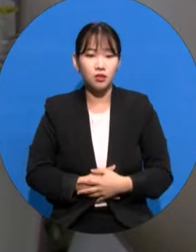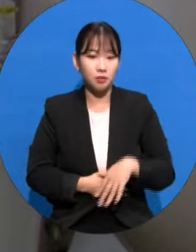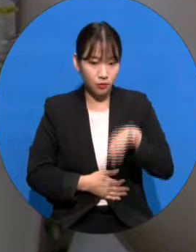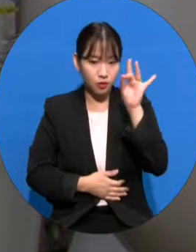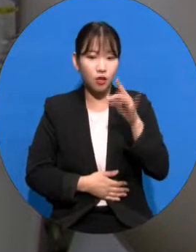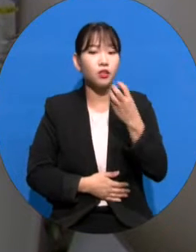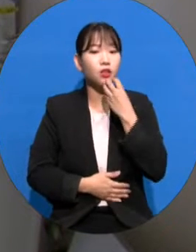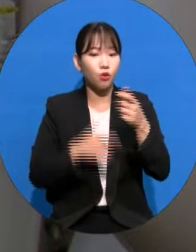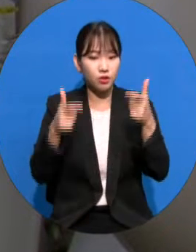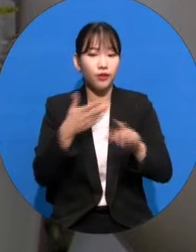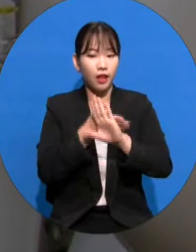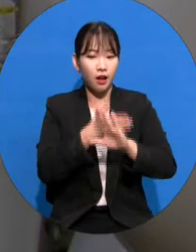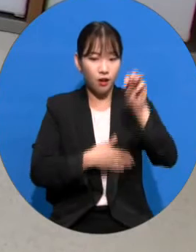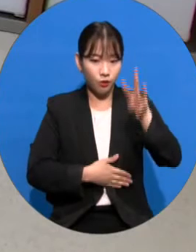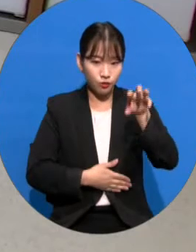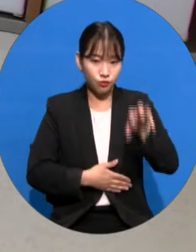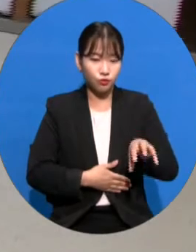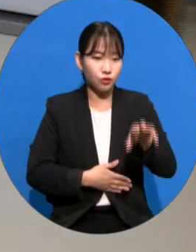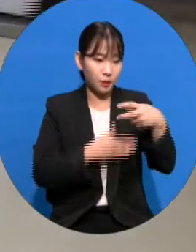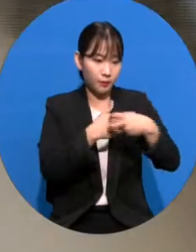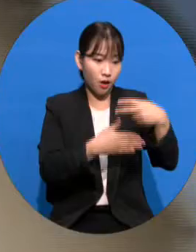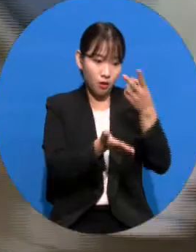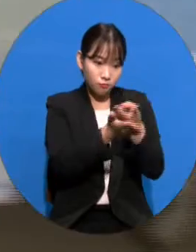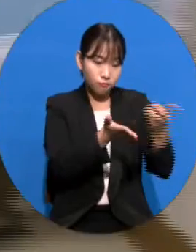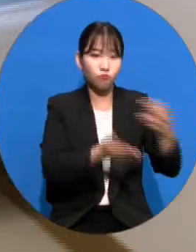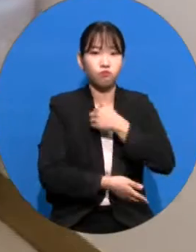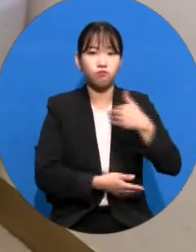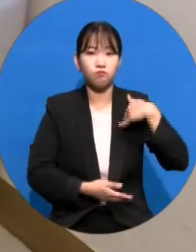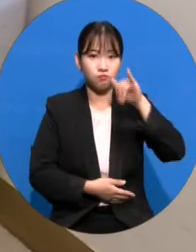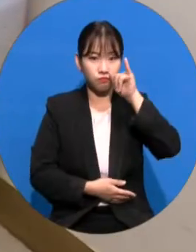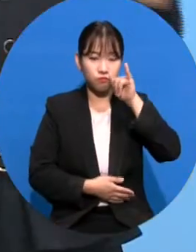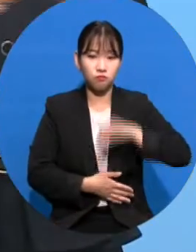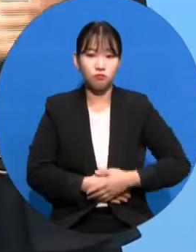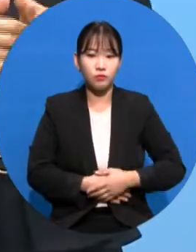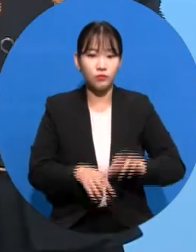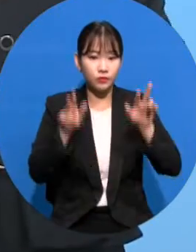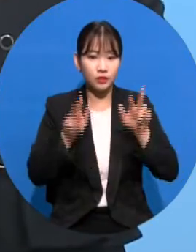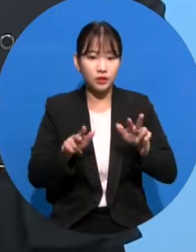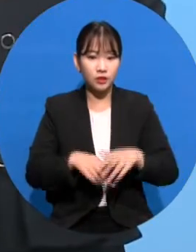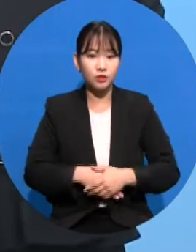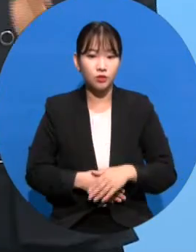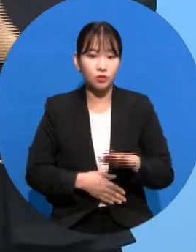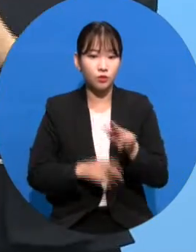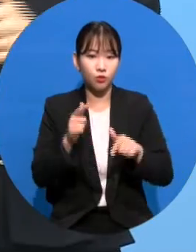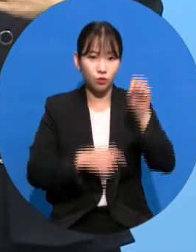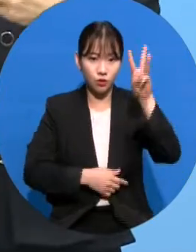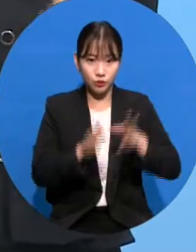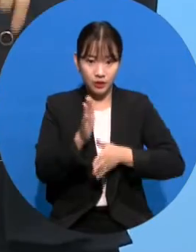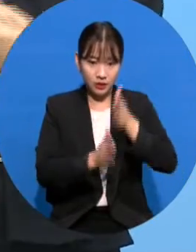우선은 수도 꿈과는 달리 광 제 경우는 병상에 여유가 있기 때문입니다 현재 우리 10 영상